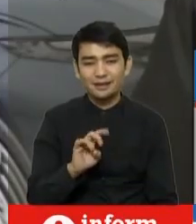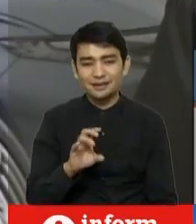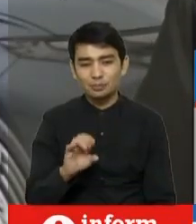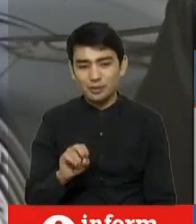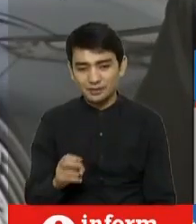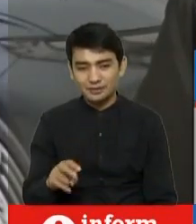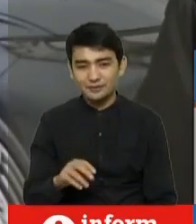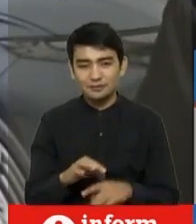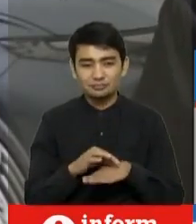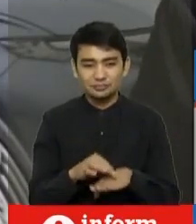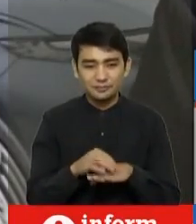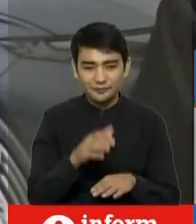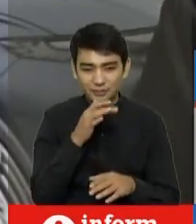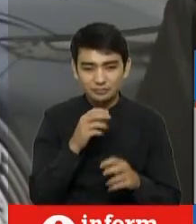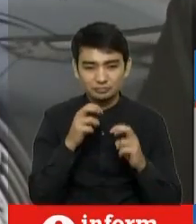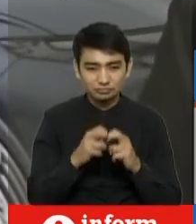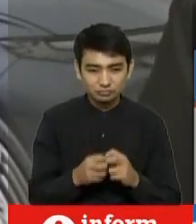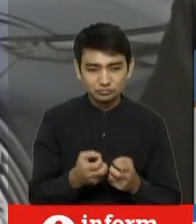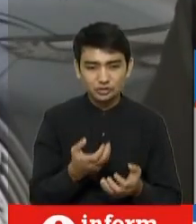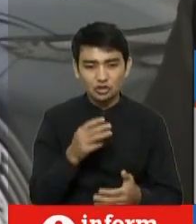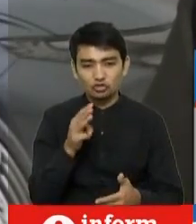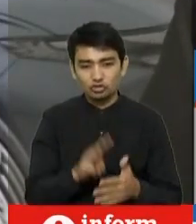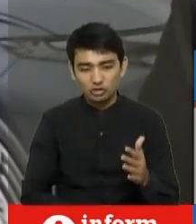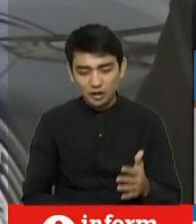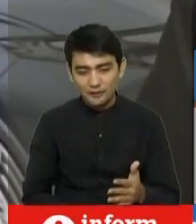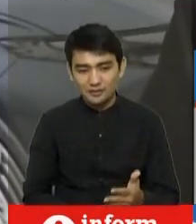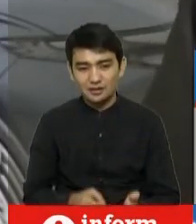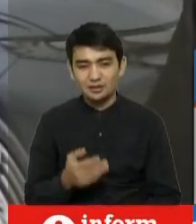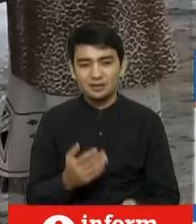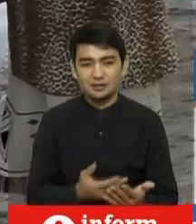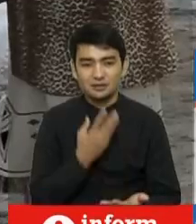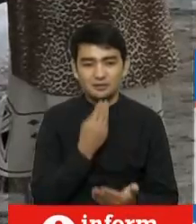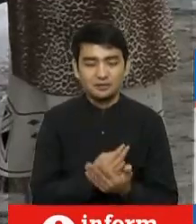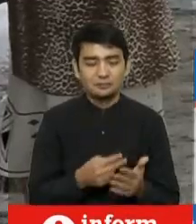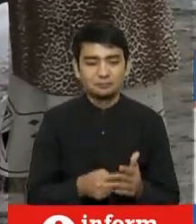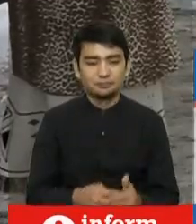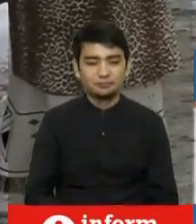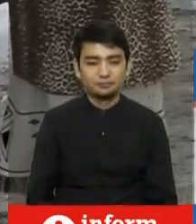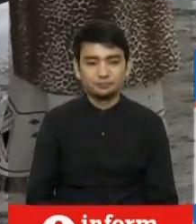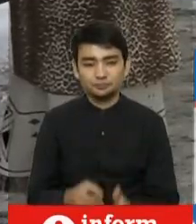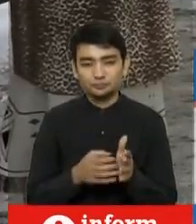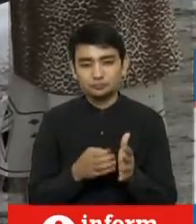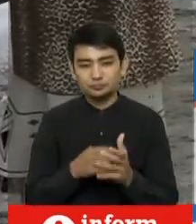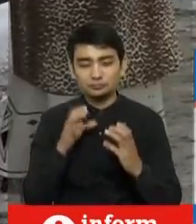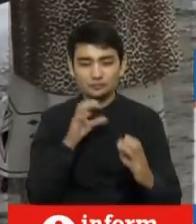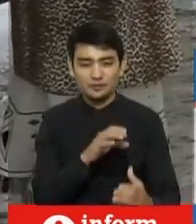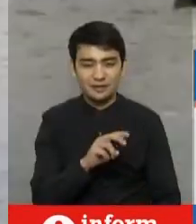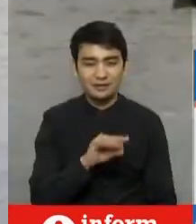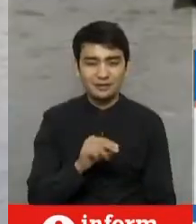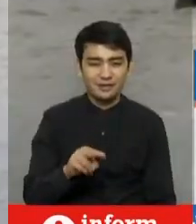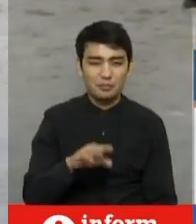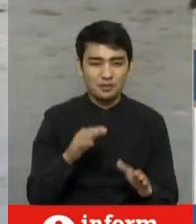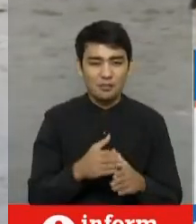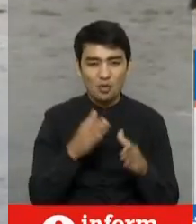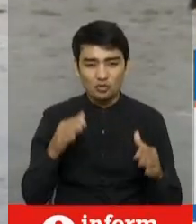отношении перевозчиков оформляются штрафы определенные. Перевозчик нехватку автобусов на линиях, следовательно,